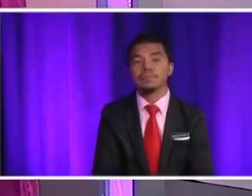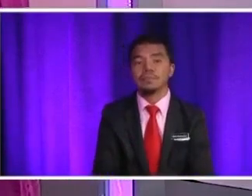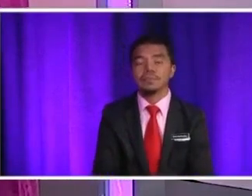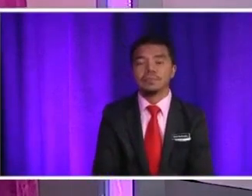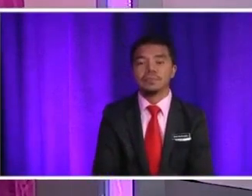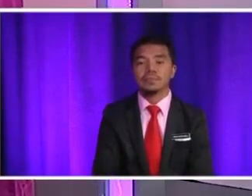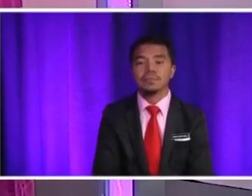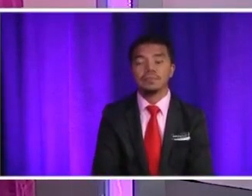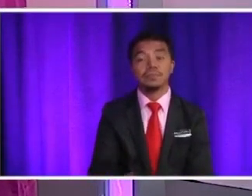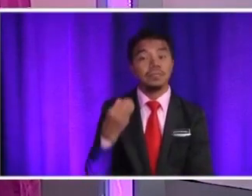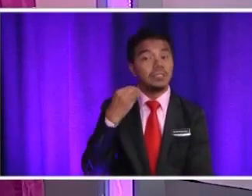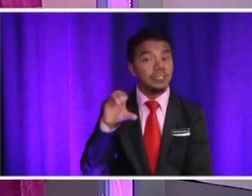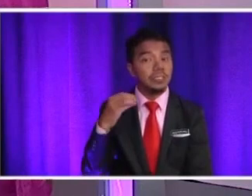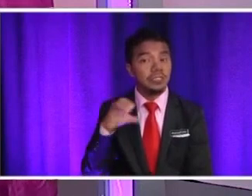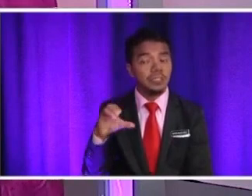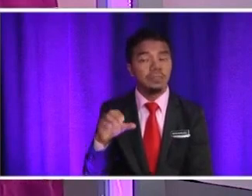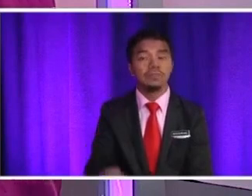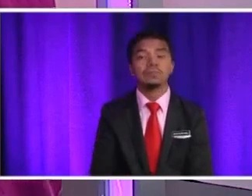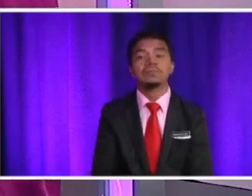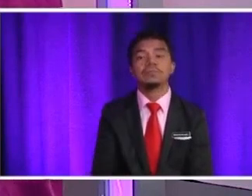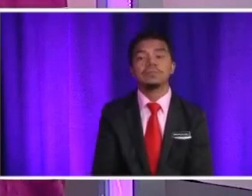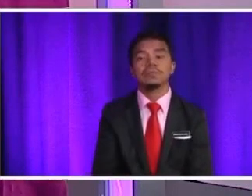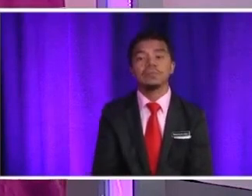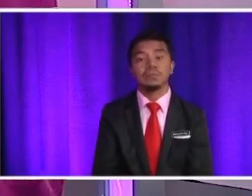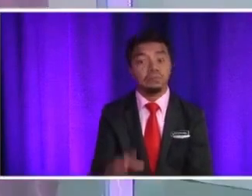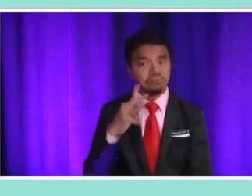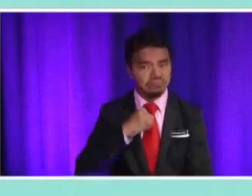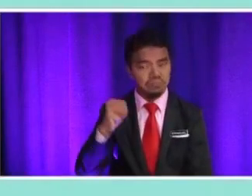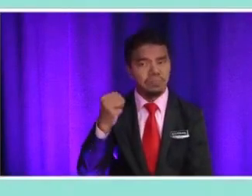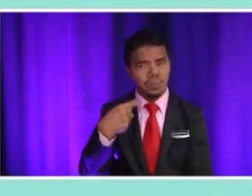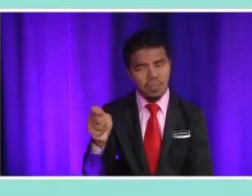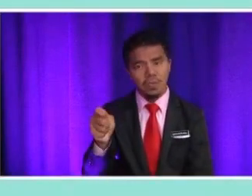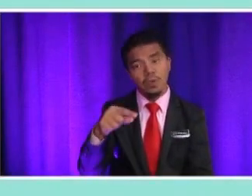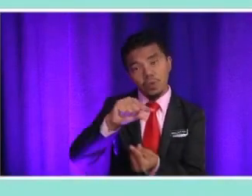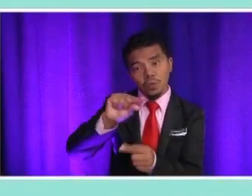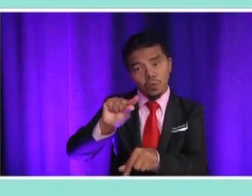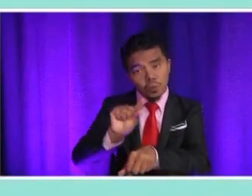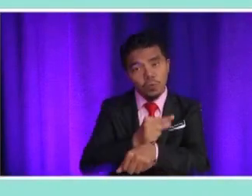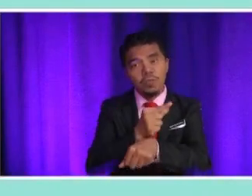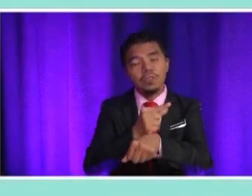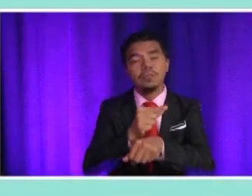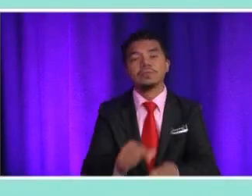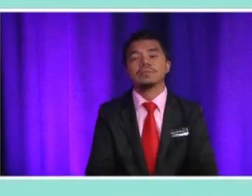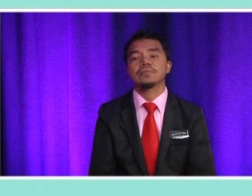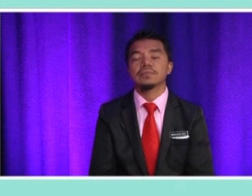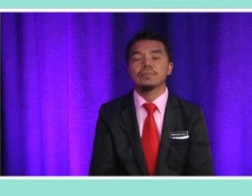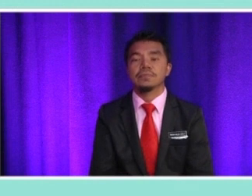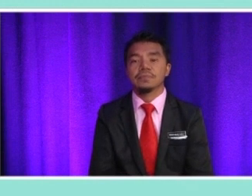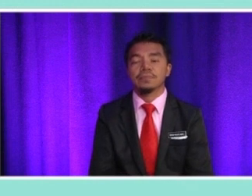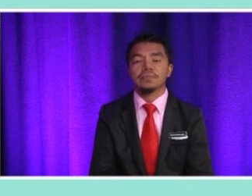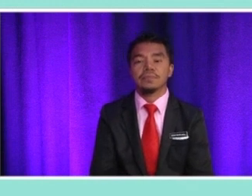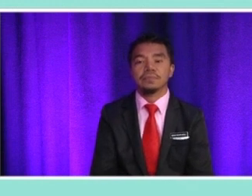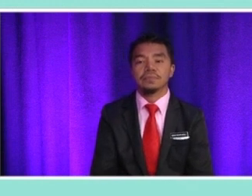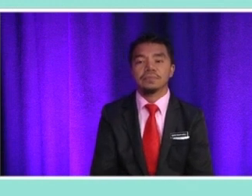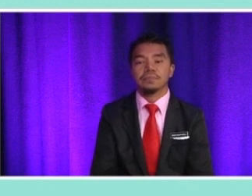dah terangkan tadi tentang ciri usahawan. Jadi mereka gunakan ciri usahawan itu sentiasa peka, sentiasa peka dan bijak